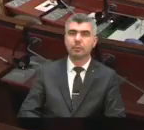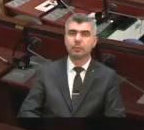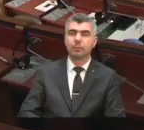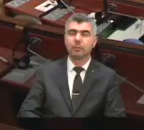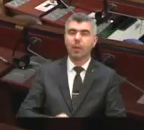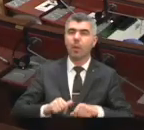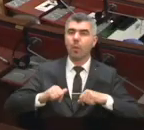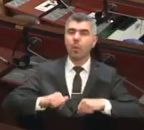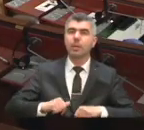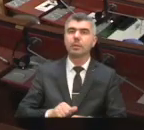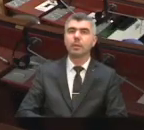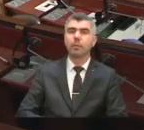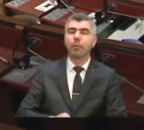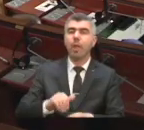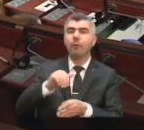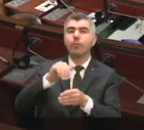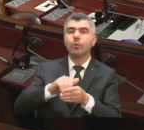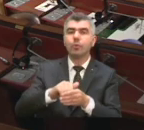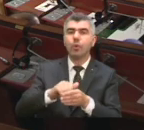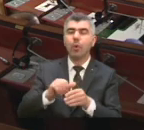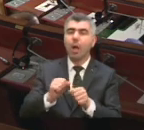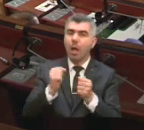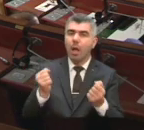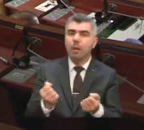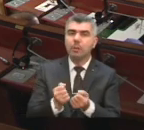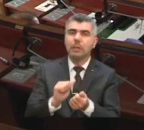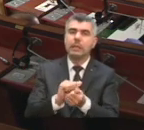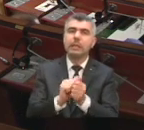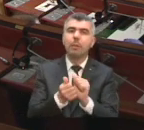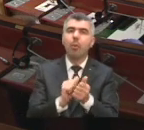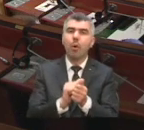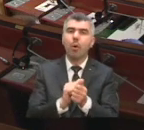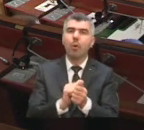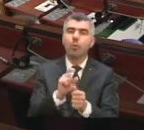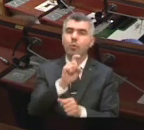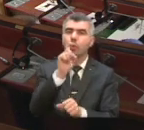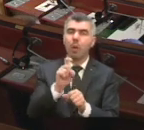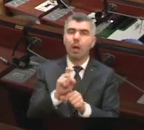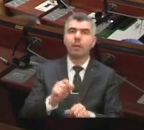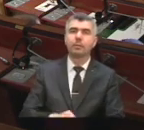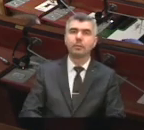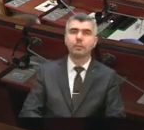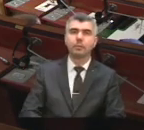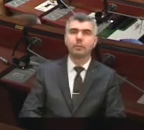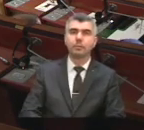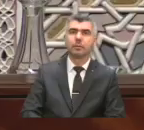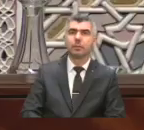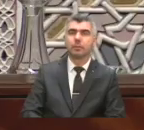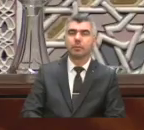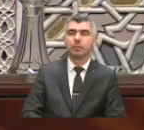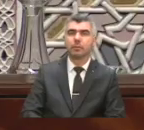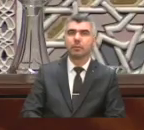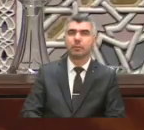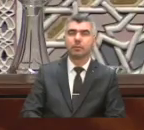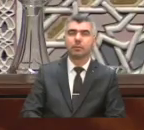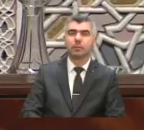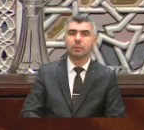سيد الوزير، عن صندوق الوطني لتنمية الرياضة ونسائلكم. جواب سيد الوزير.